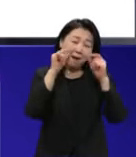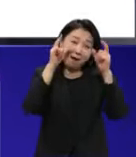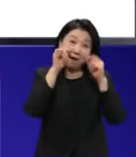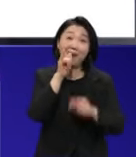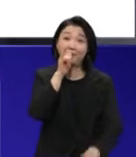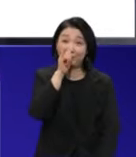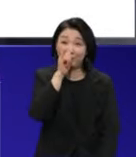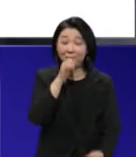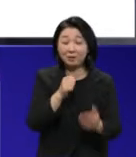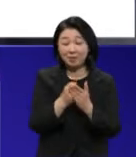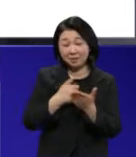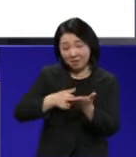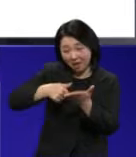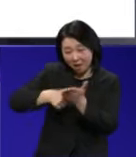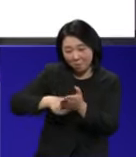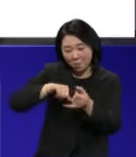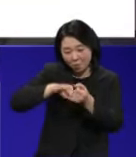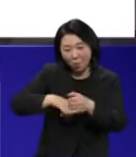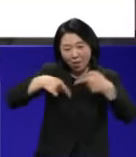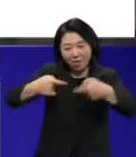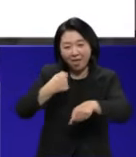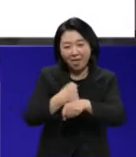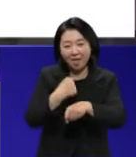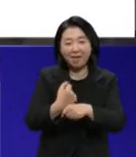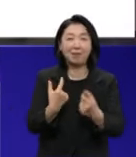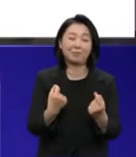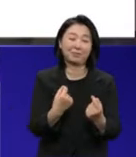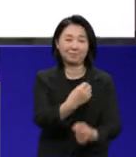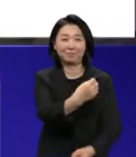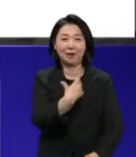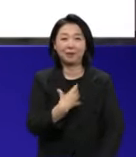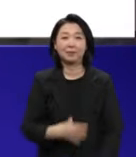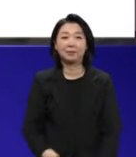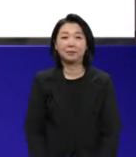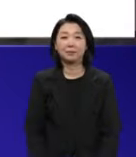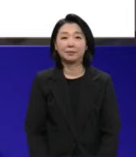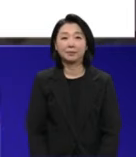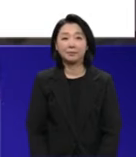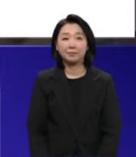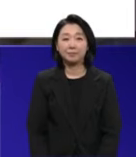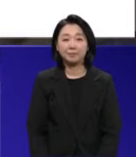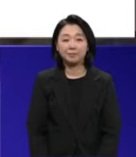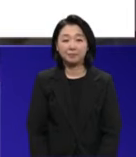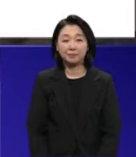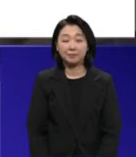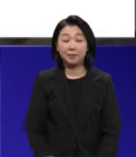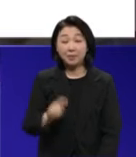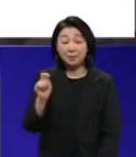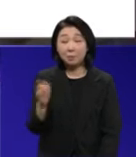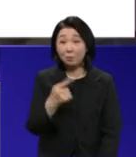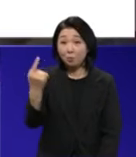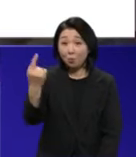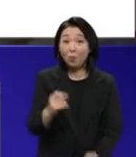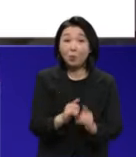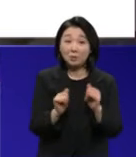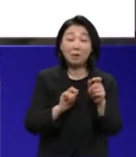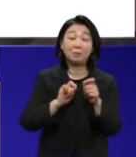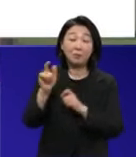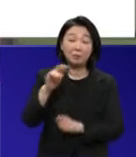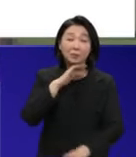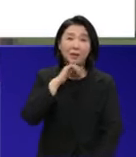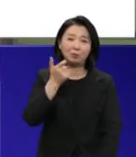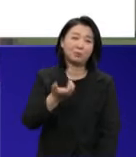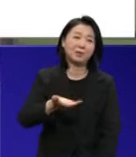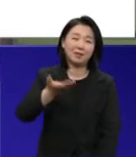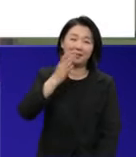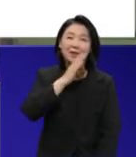왔다면서 내 한 표를 꼭 행사해야 하지 않냐는 말을 남겼습니다. 이른 시간 투표장에 나온 사람들 대부분 60대